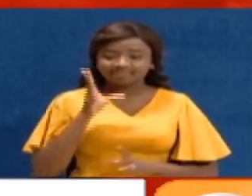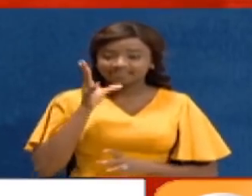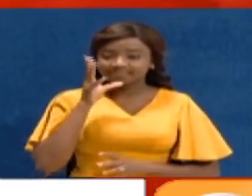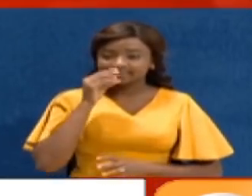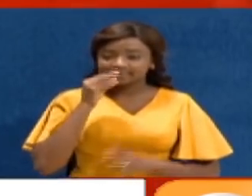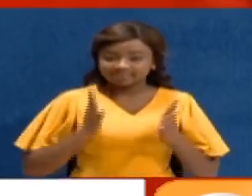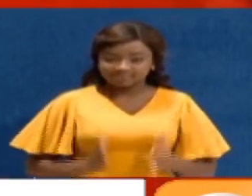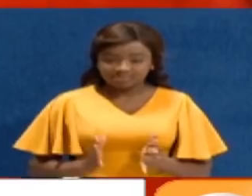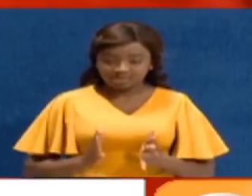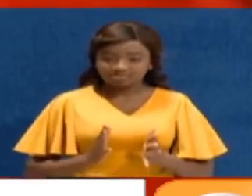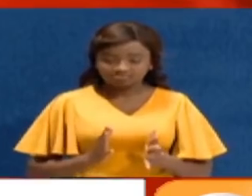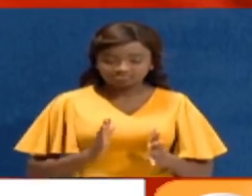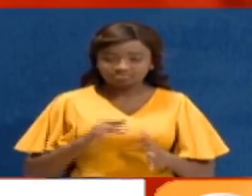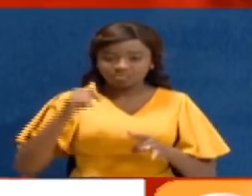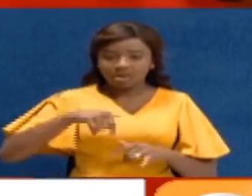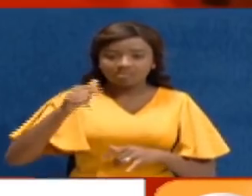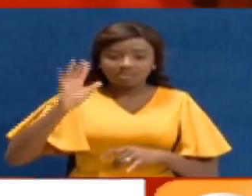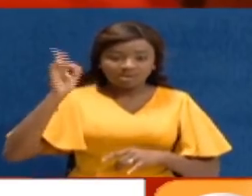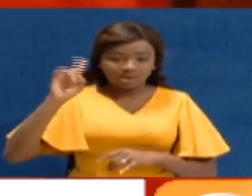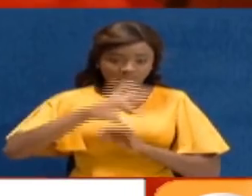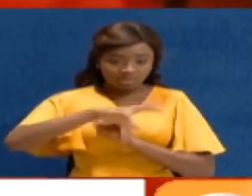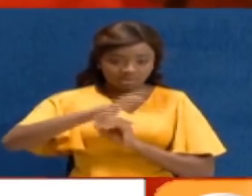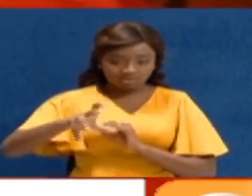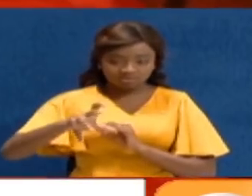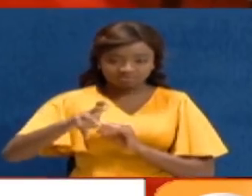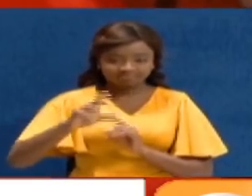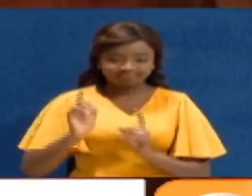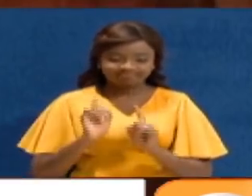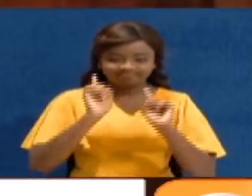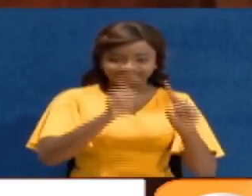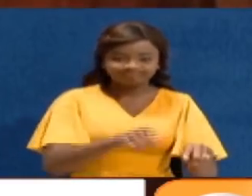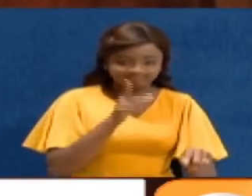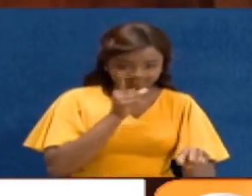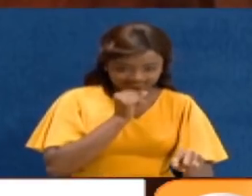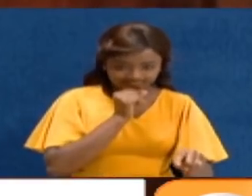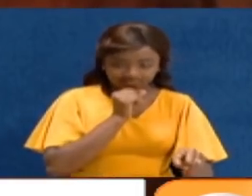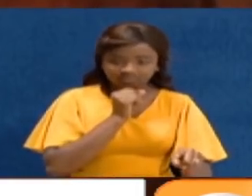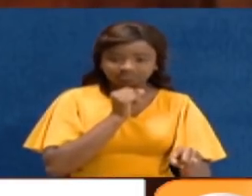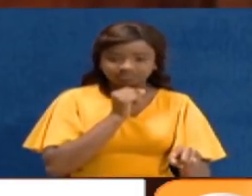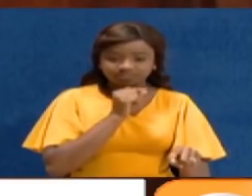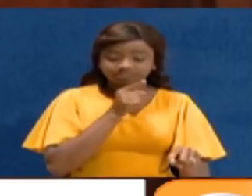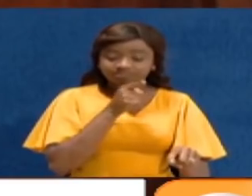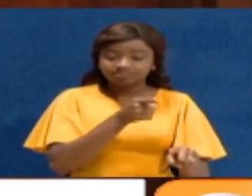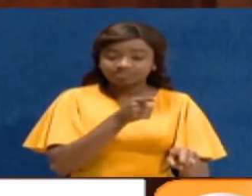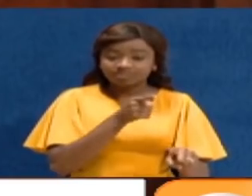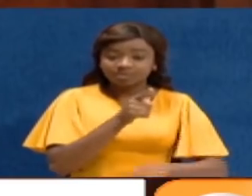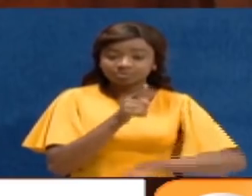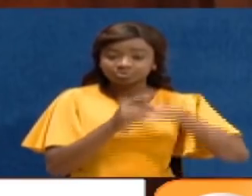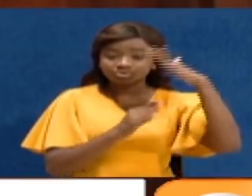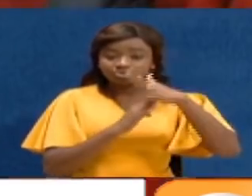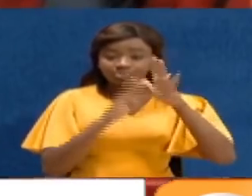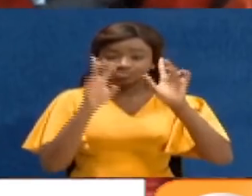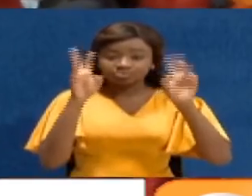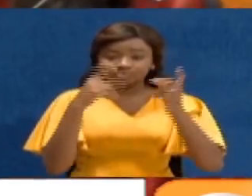Spika wa bunge la kaunti ya Nairobi Benson Mutura akiwasili katika bunge hilo kwa kikao ambacho hoja kuu